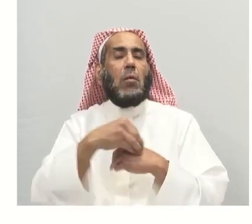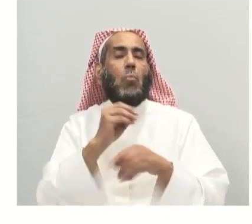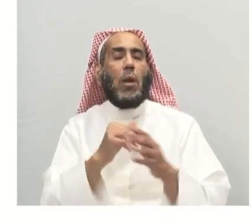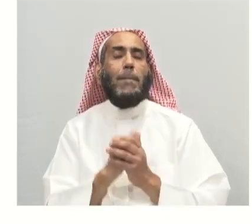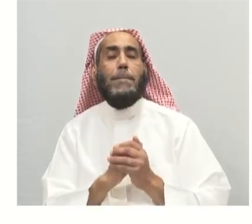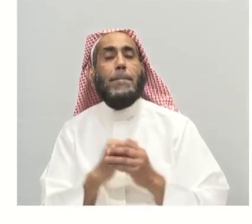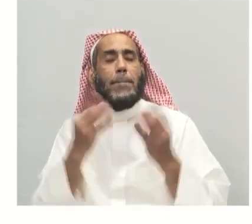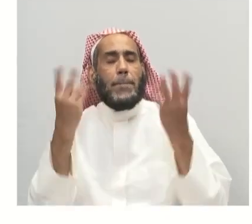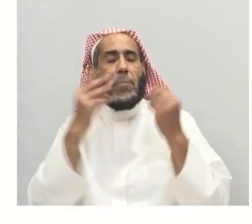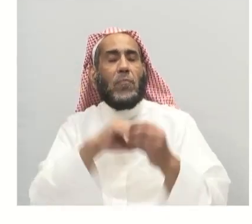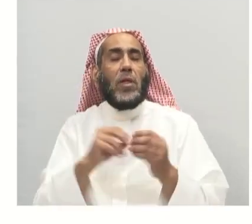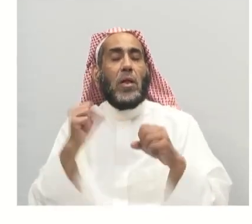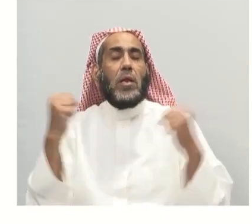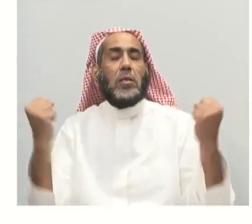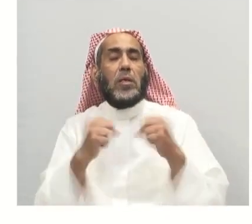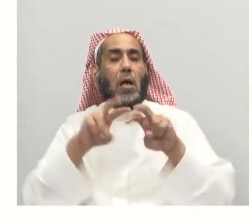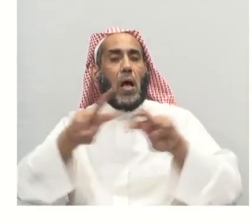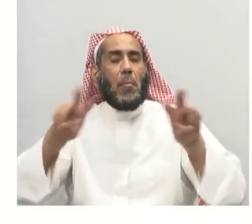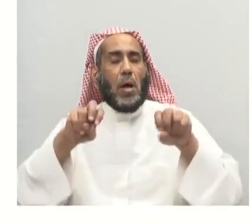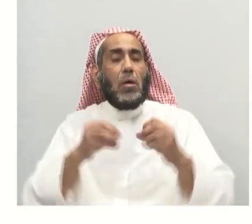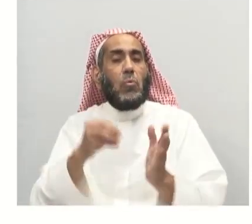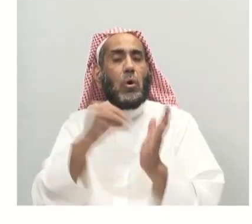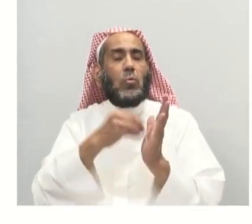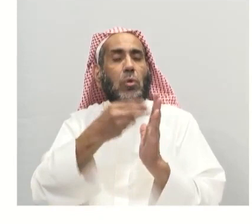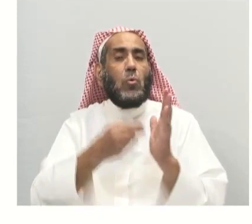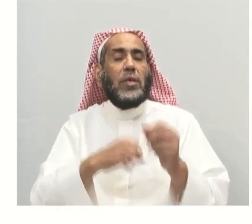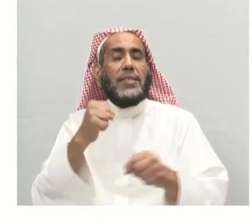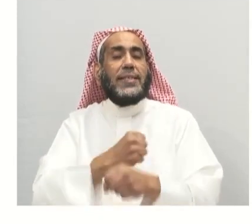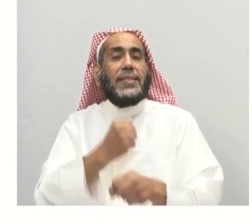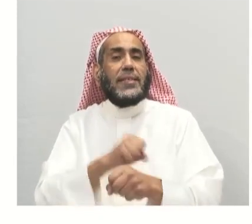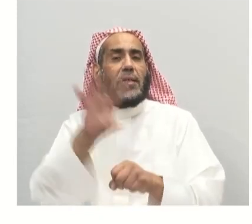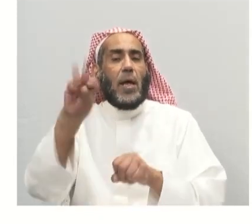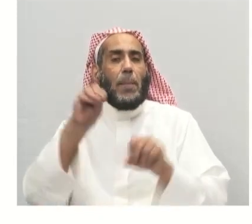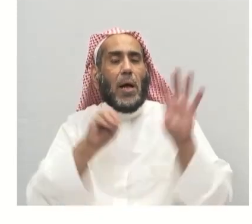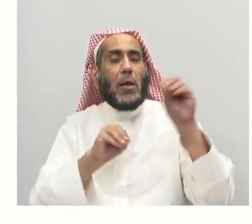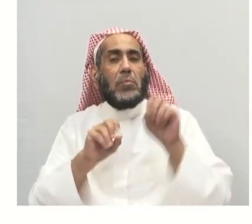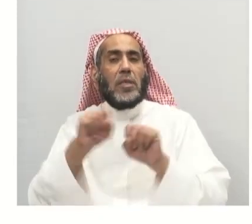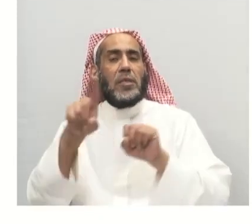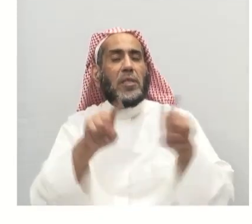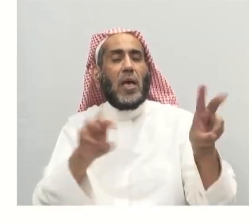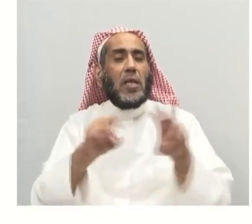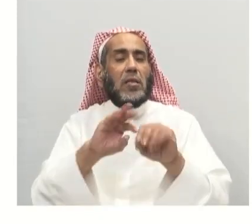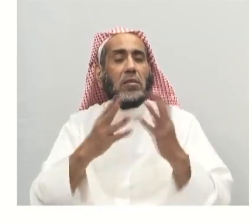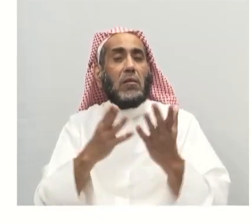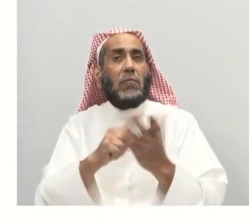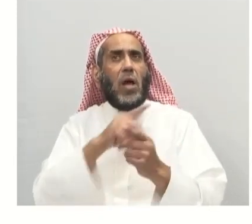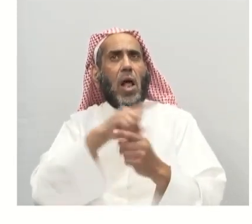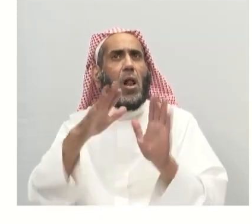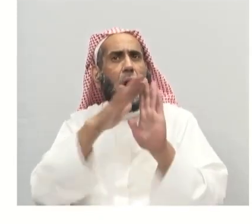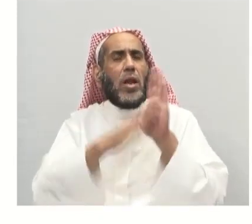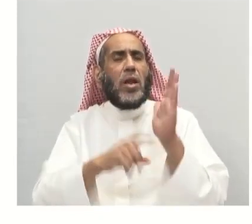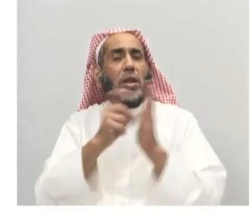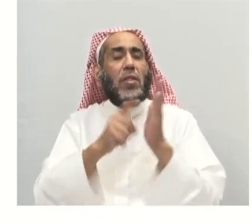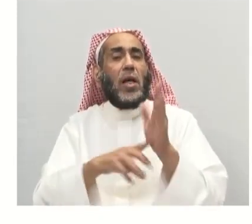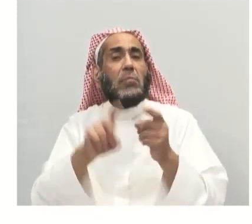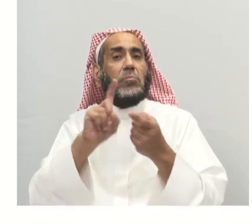هنا في النشاط الاثرائي ابحث وادون باستخدام المصادر التقنيه تصفح لاحه زواج السعودي بغير السعوديه